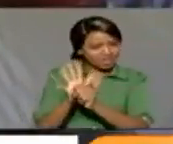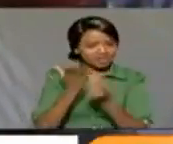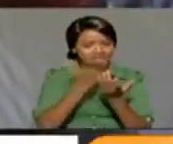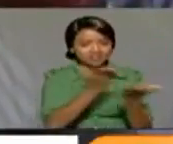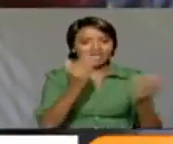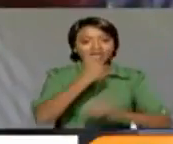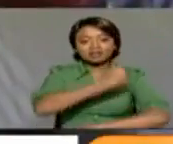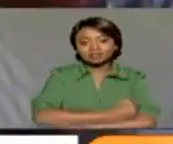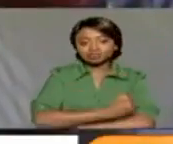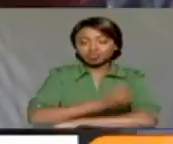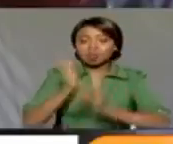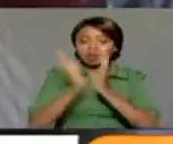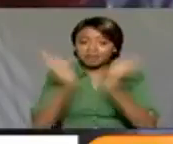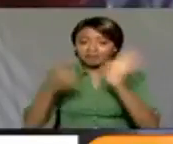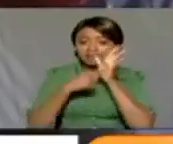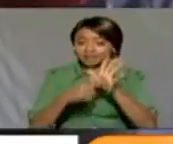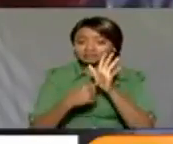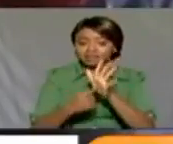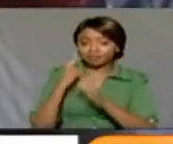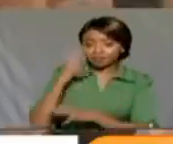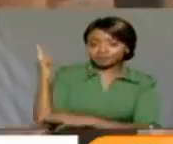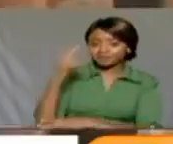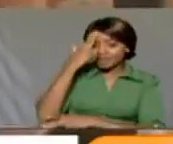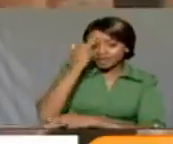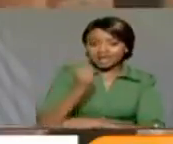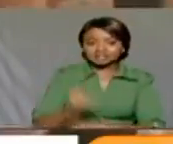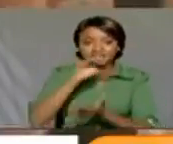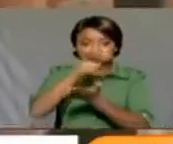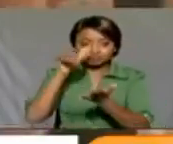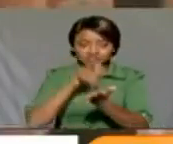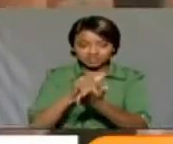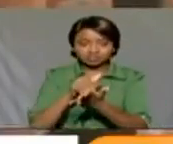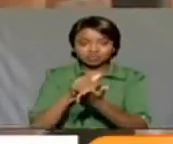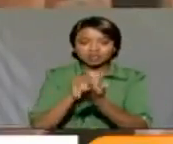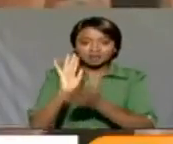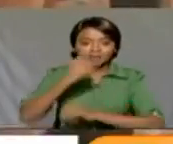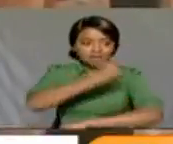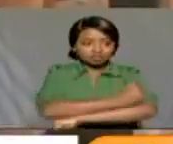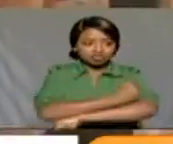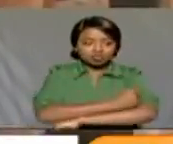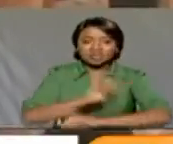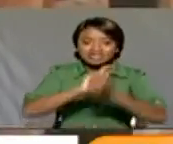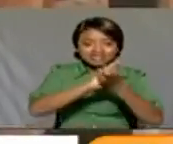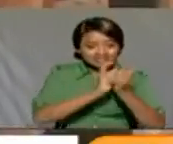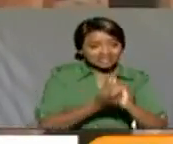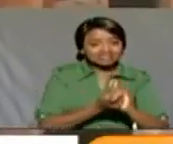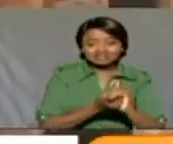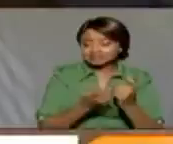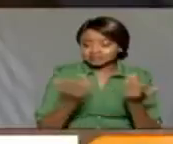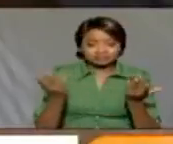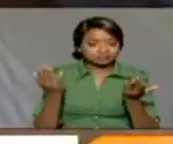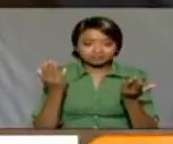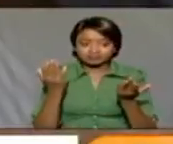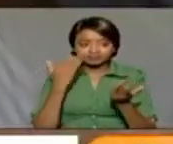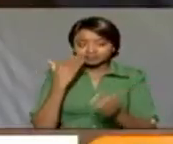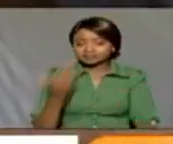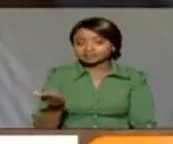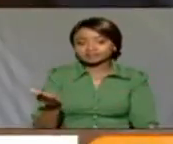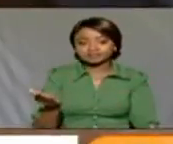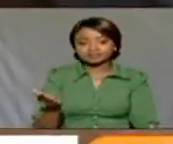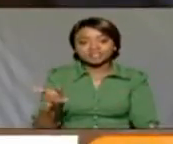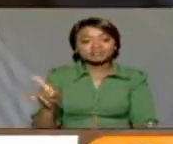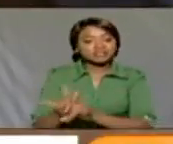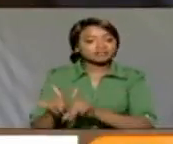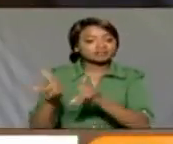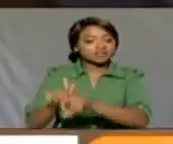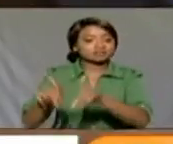za serikali. Kwa mfano, hii ni shule ya Kajiado Central, kaunti ya Kajiado. Mabadiliko hata kwenye viti si mengi, ama tuseme yamesalia vile